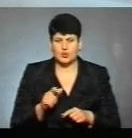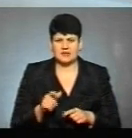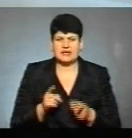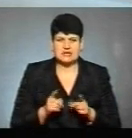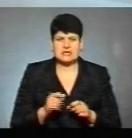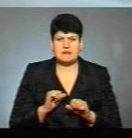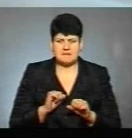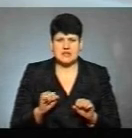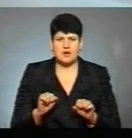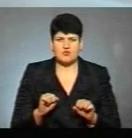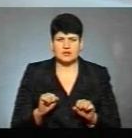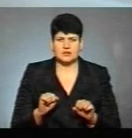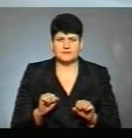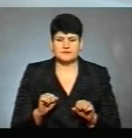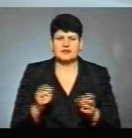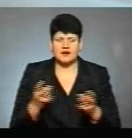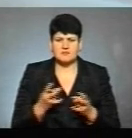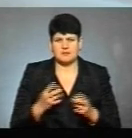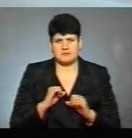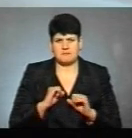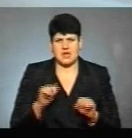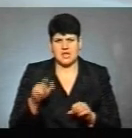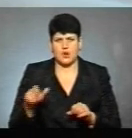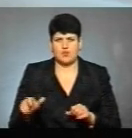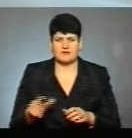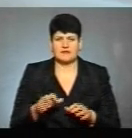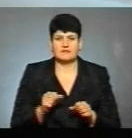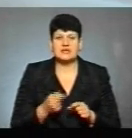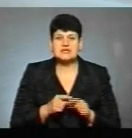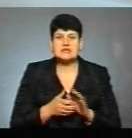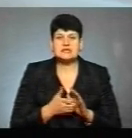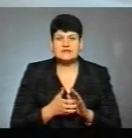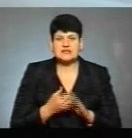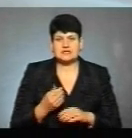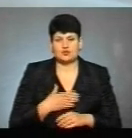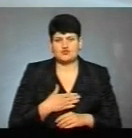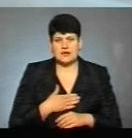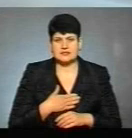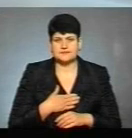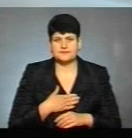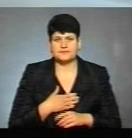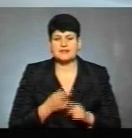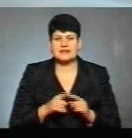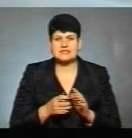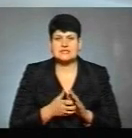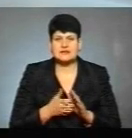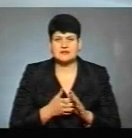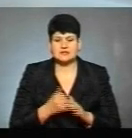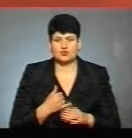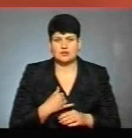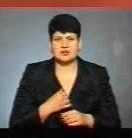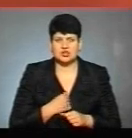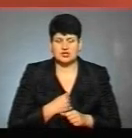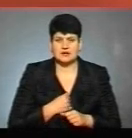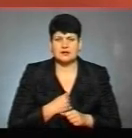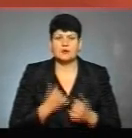дійсно, патріоти, і зараз я вважаю, що це дефіцит у нас. Дефіцит патріотизму у владі.